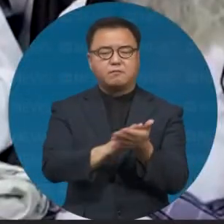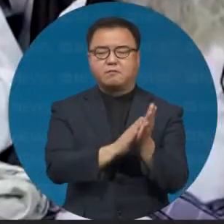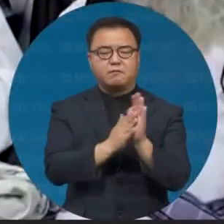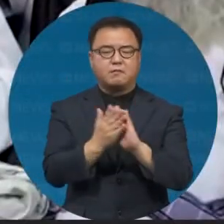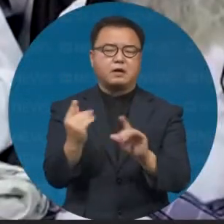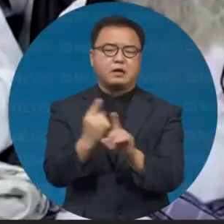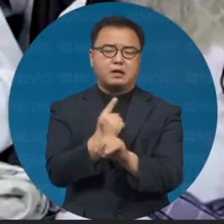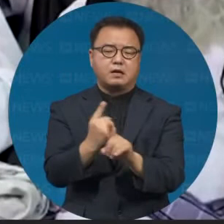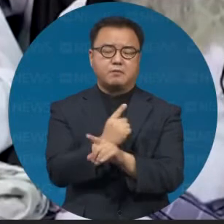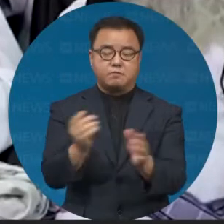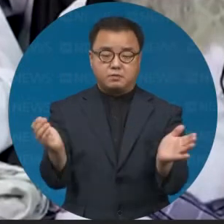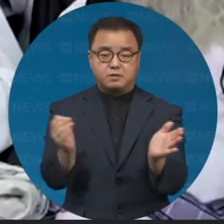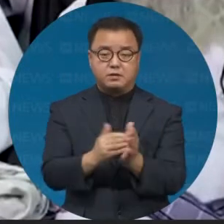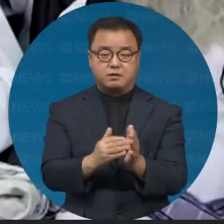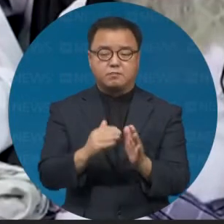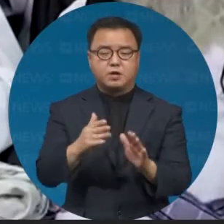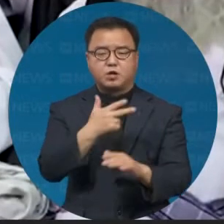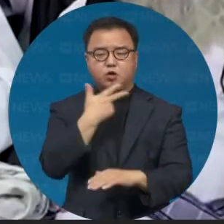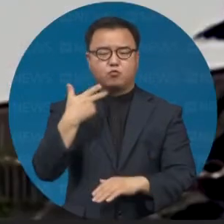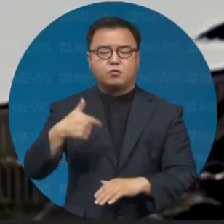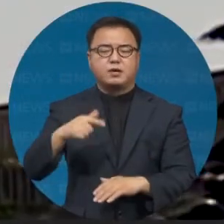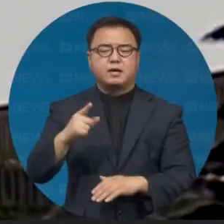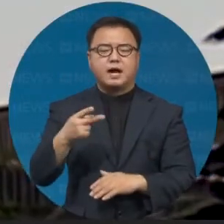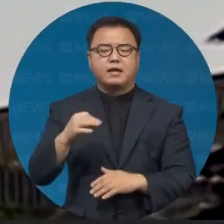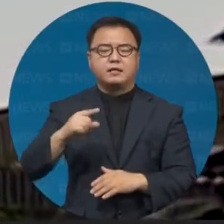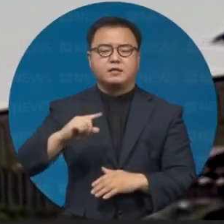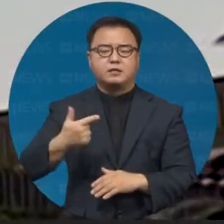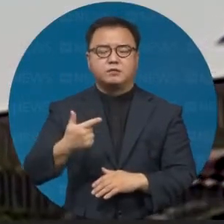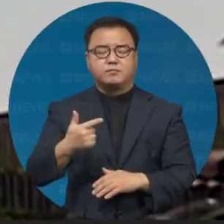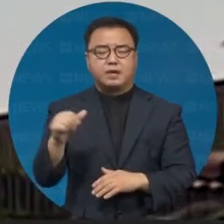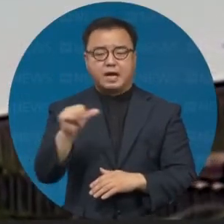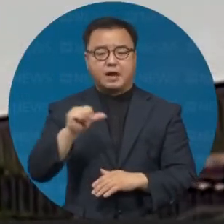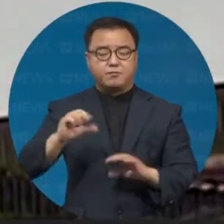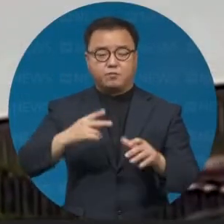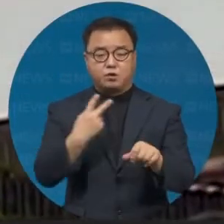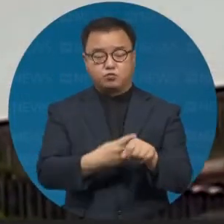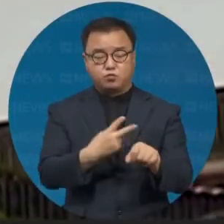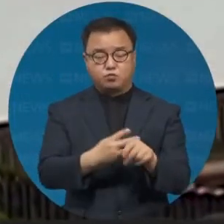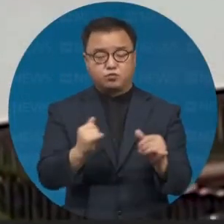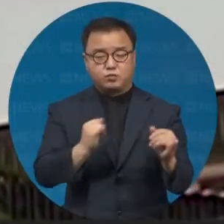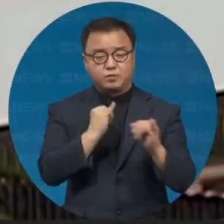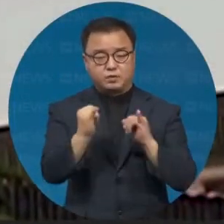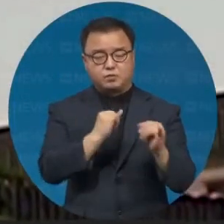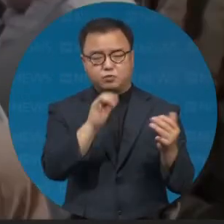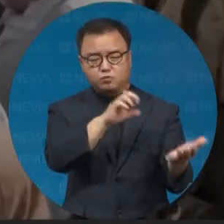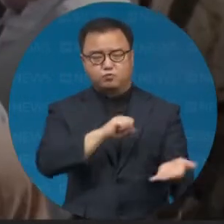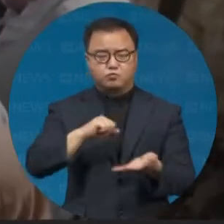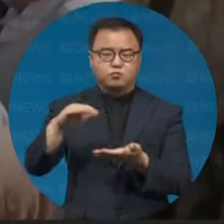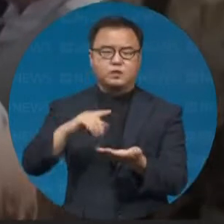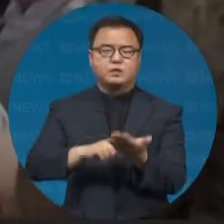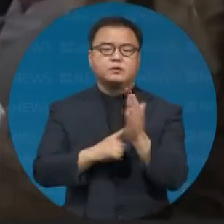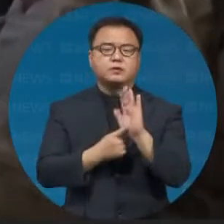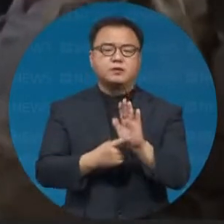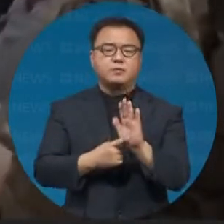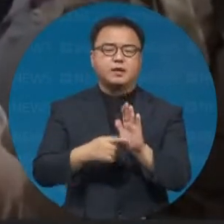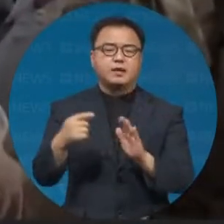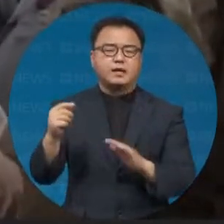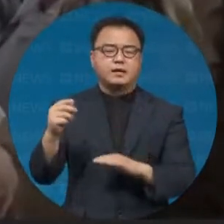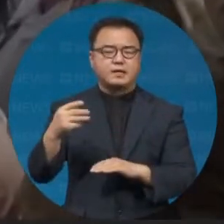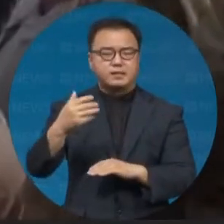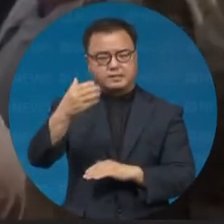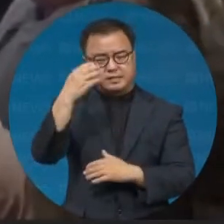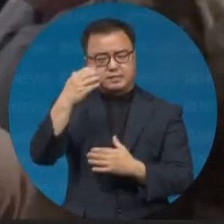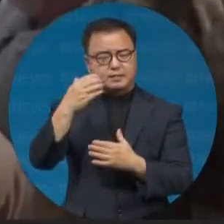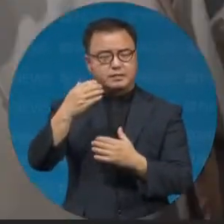영국 가디언지는 아프간 교육자들의 인터뷰를 보도하며 탈레반이 국제사회로부터 합법성을 인정받기 위해